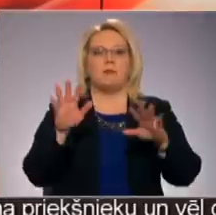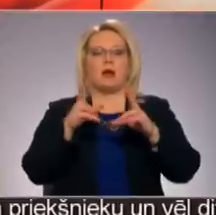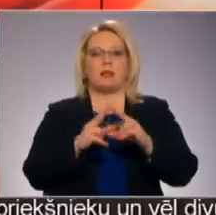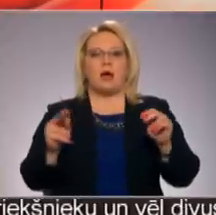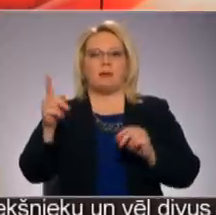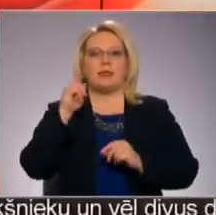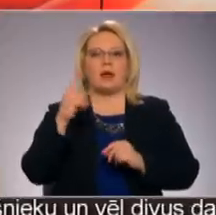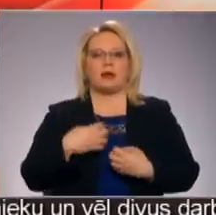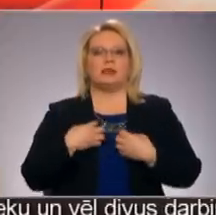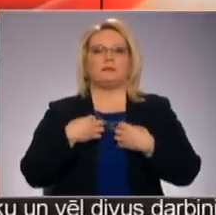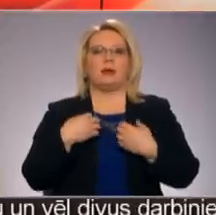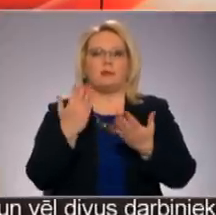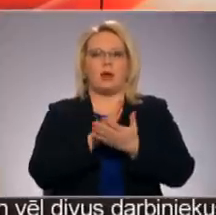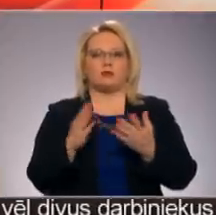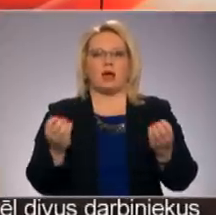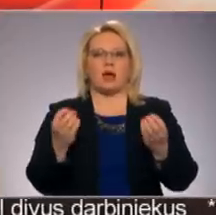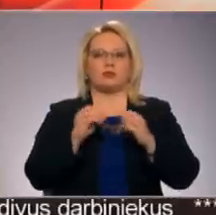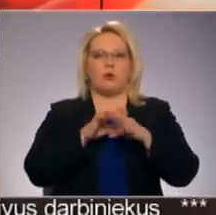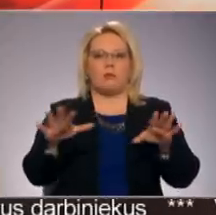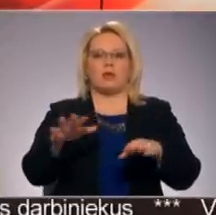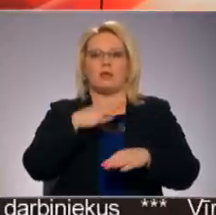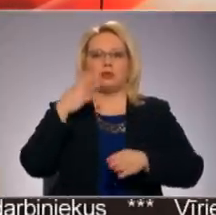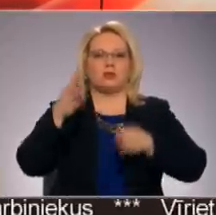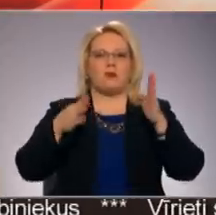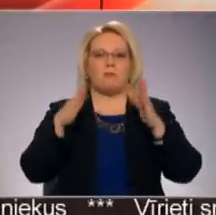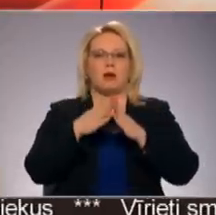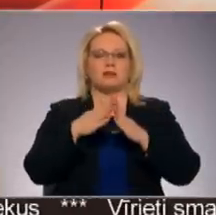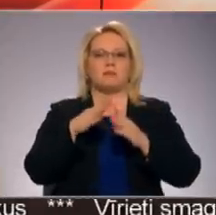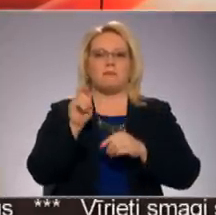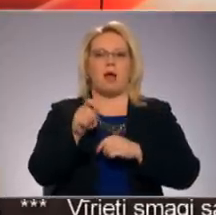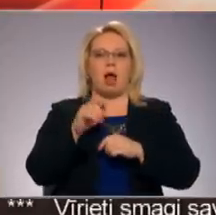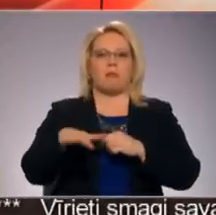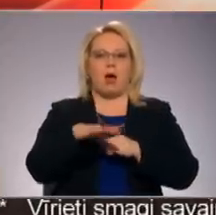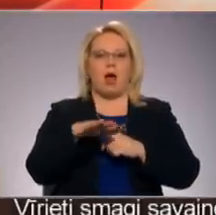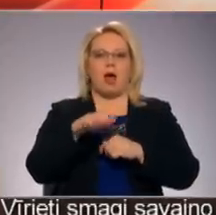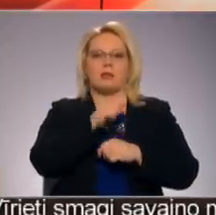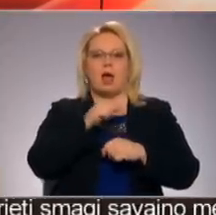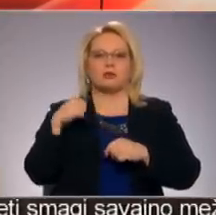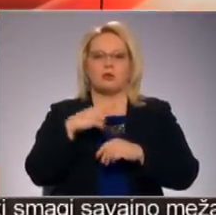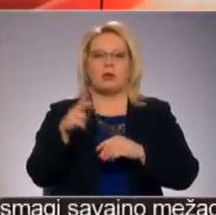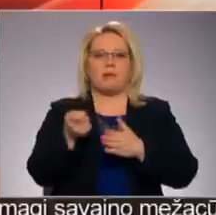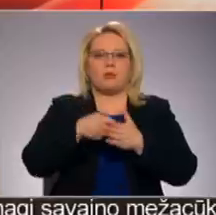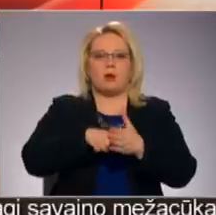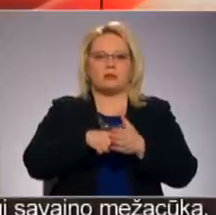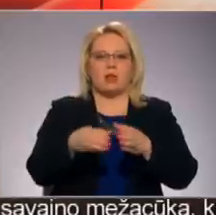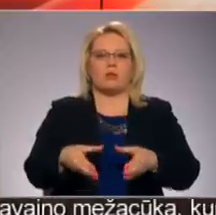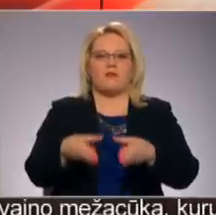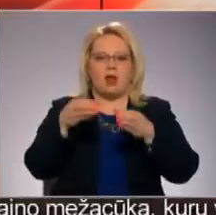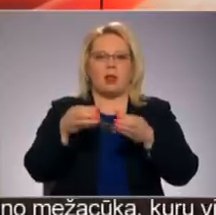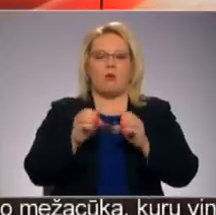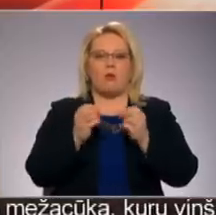Par laimi tikai ar izvielu šodien beigusies gāzes noplūde, kādas daudzdzīvokļu mājas pagalmā Talsos iespējams kārtīgi nebija noslēgta viena no tvertnēm, tāpēc